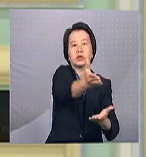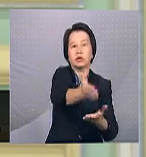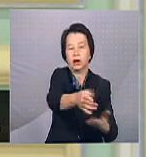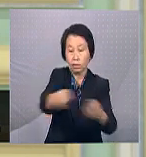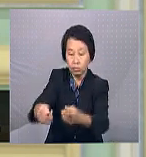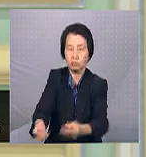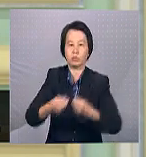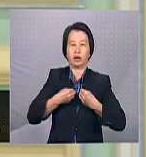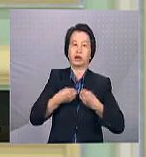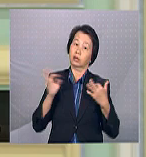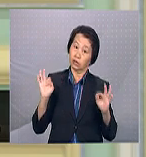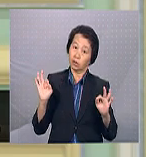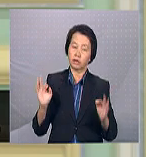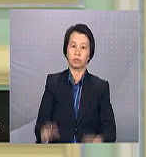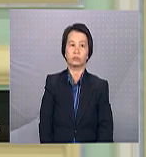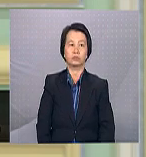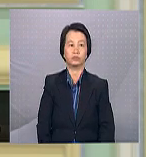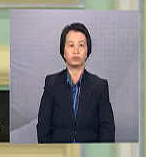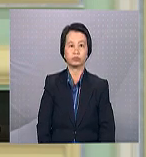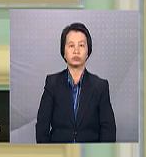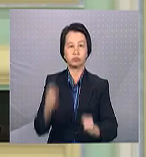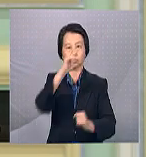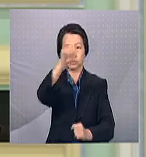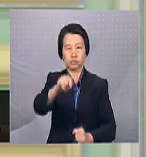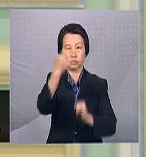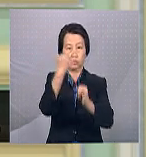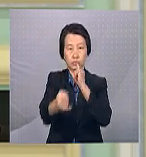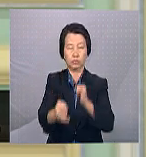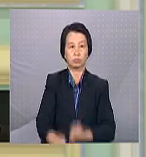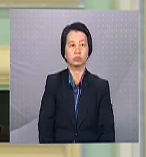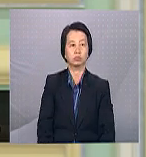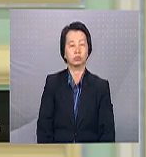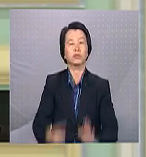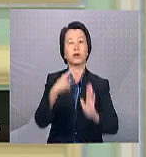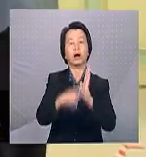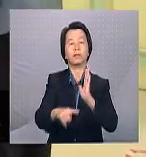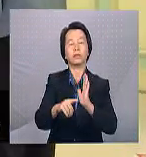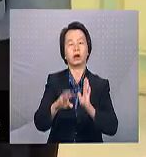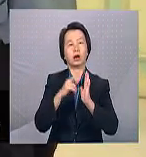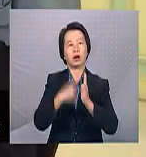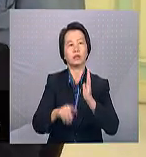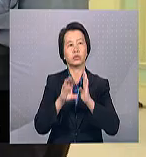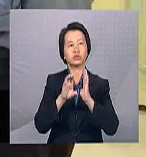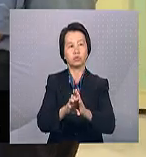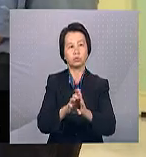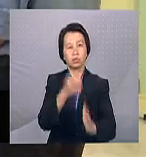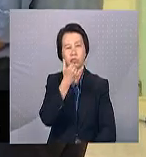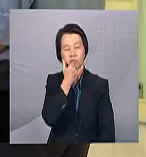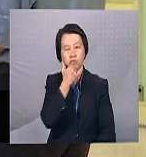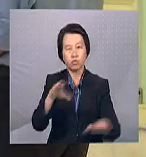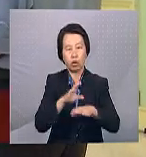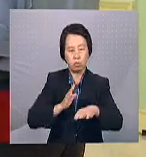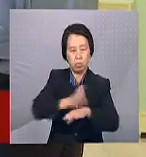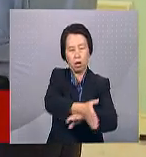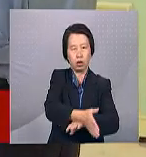Okey, terima kasih. Soalan terakhir. Datuk Seri, apa contoh kesalahan kanun keseksaan yang dilakukan mereka yang